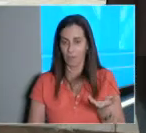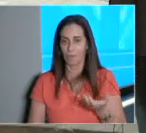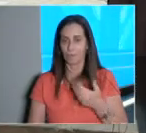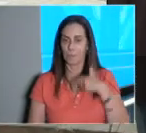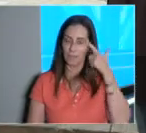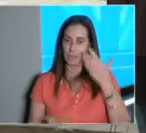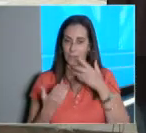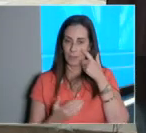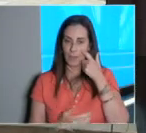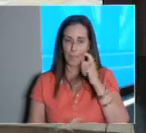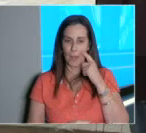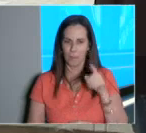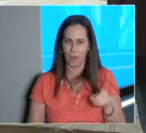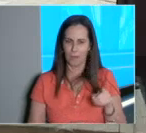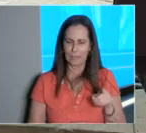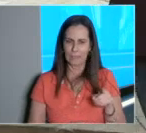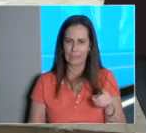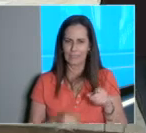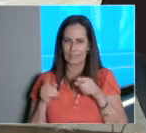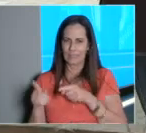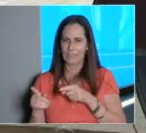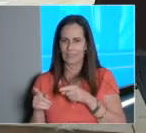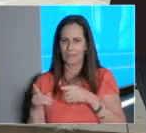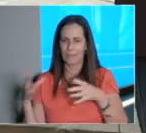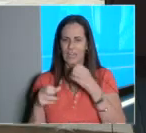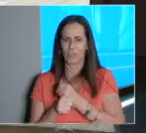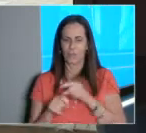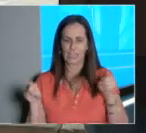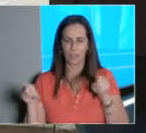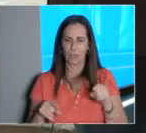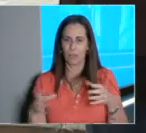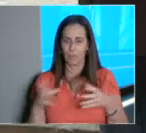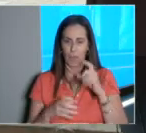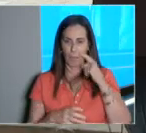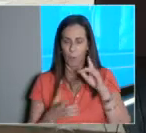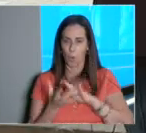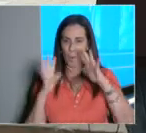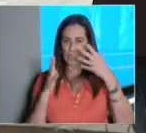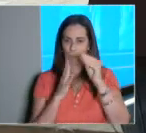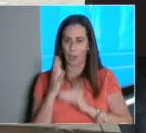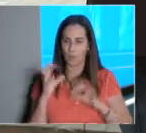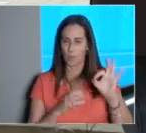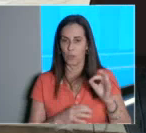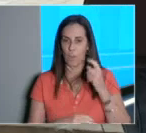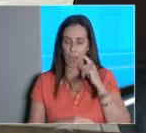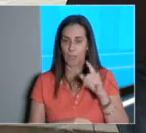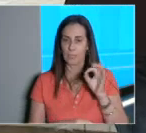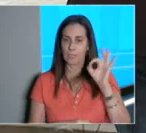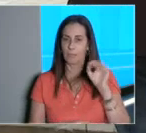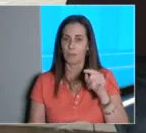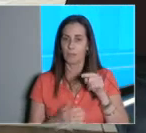אני מתלבטת בין אהוד ברק לבין מפלגת העבודה. אהוד ברק הוא מקום עשירי במפלגתו, רק צריך לומר. אהוד ברק, סיכוי